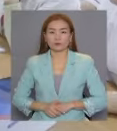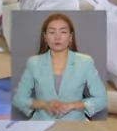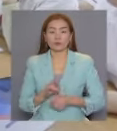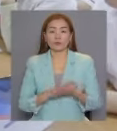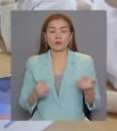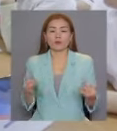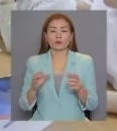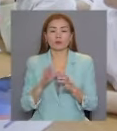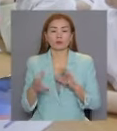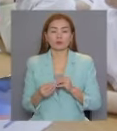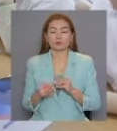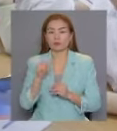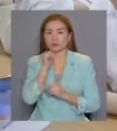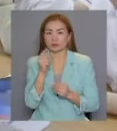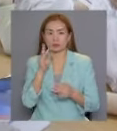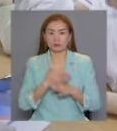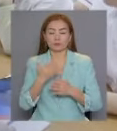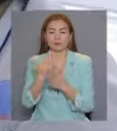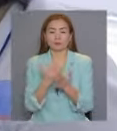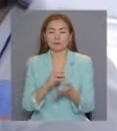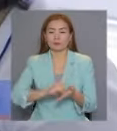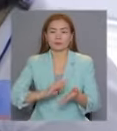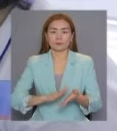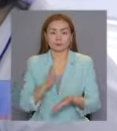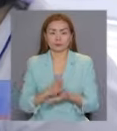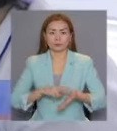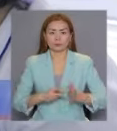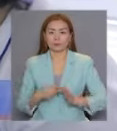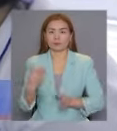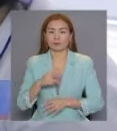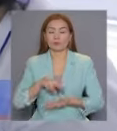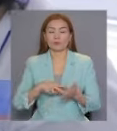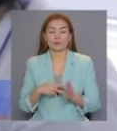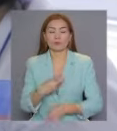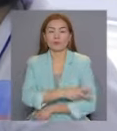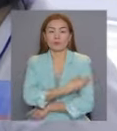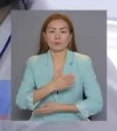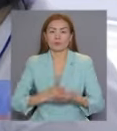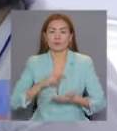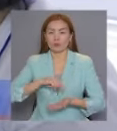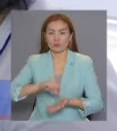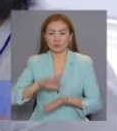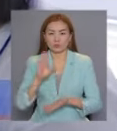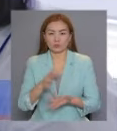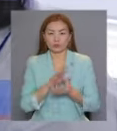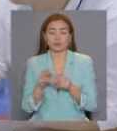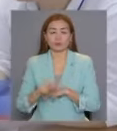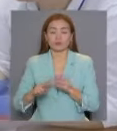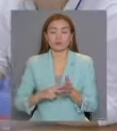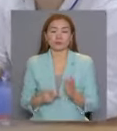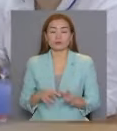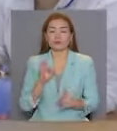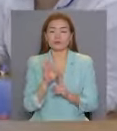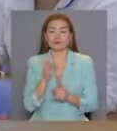Сонымен қатар оқу барысында ерте араласу бағдарламасы енгізілген. Бұл жобаға 3 пилоттық емхана қызметкерлері қатысады. Оқыту жобасының